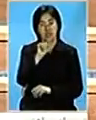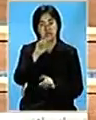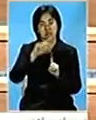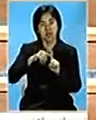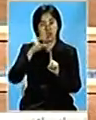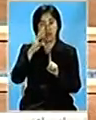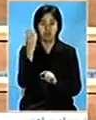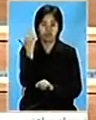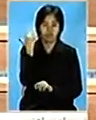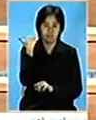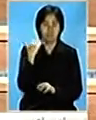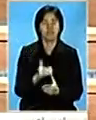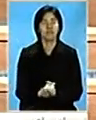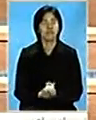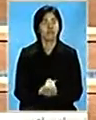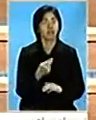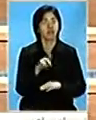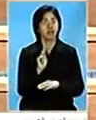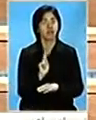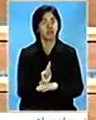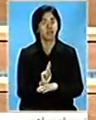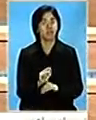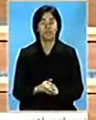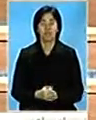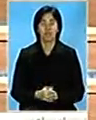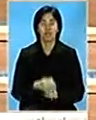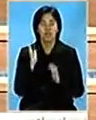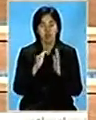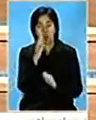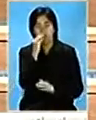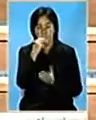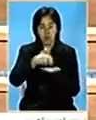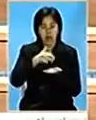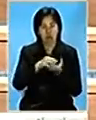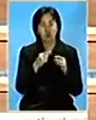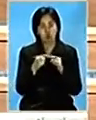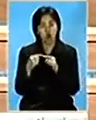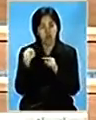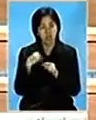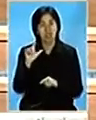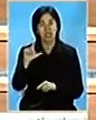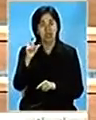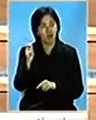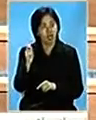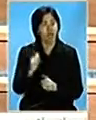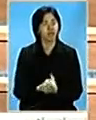ที่ผ่านมาแล้วท่านประธานครับยังมีคนไปพูดในลักษณะอย่างนี้ที่ลาสเวกั